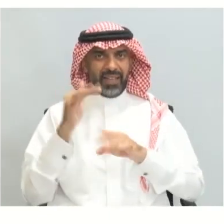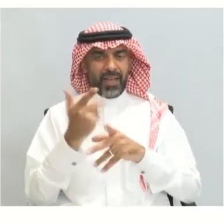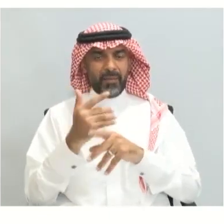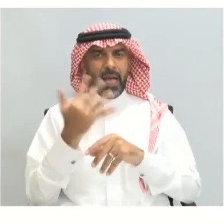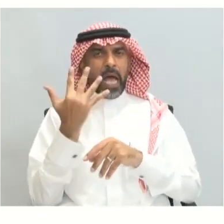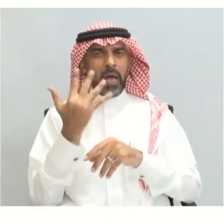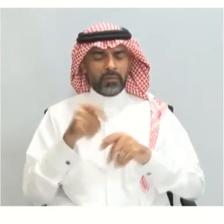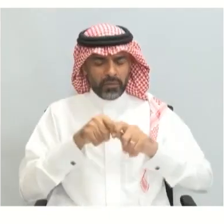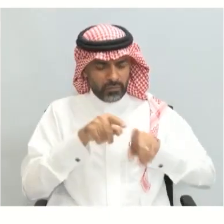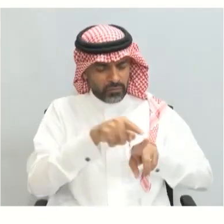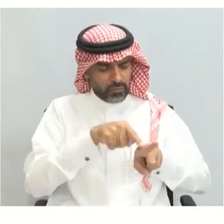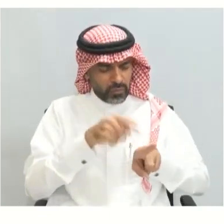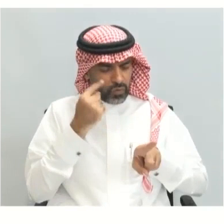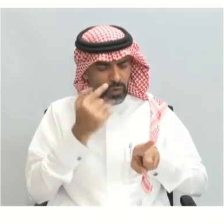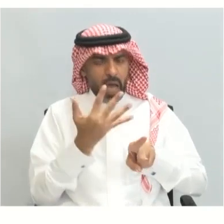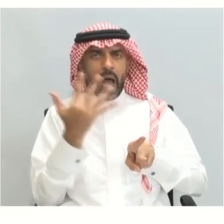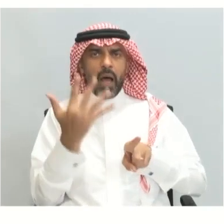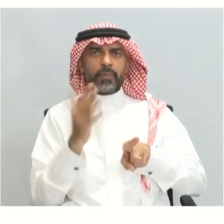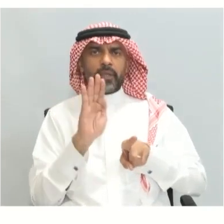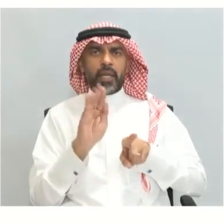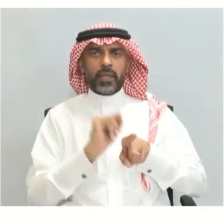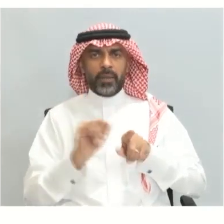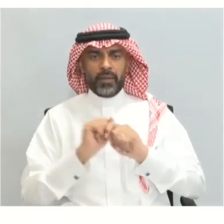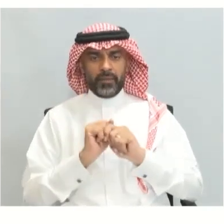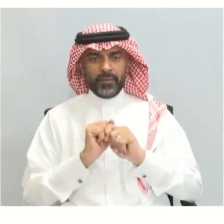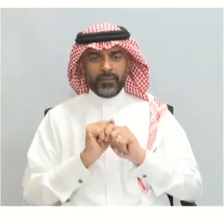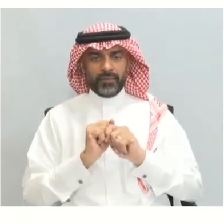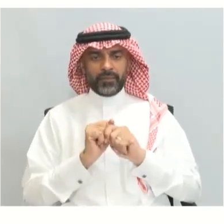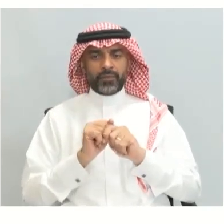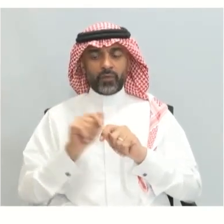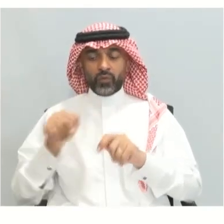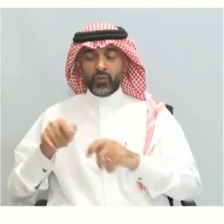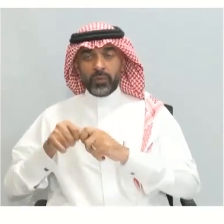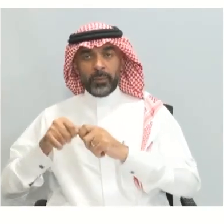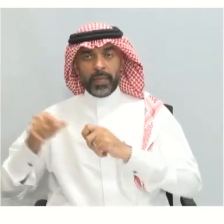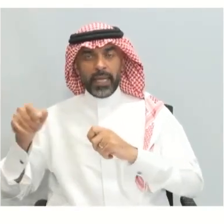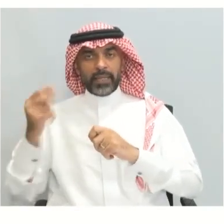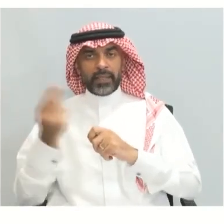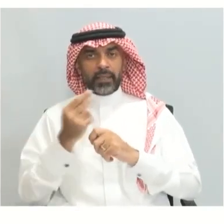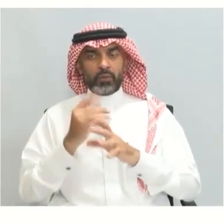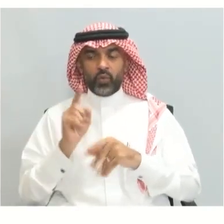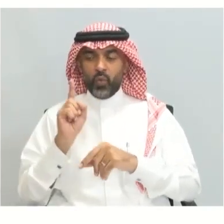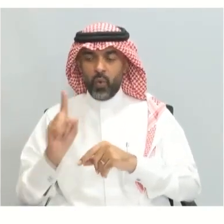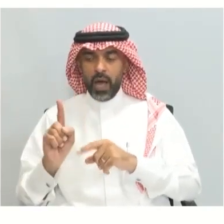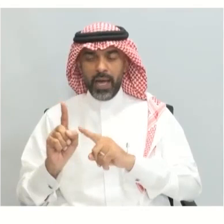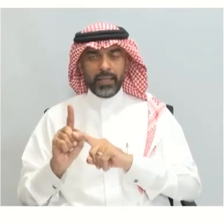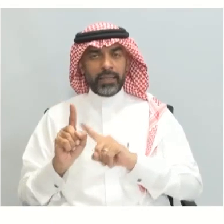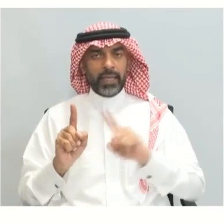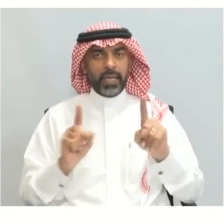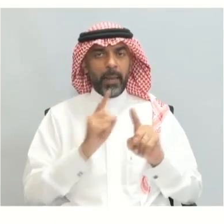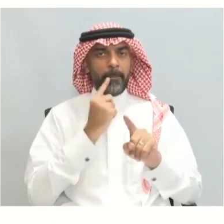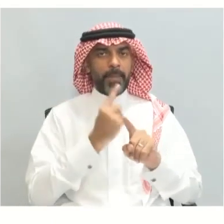بمقياس 5 سم وان مقياس الرسم لتلك الخريطه هو واحد الى